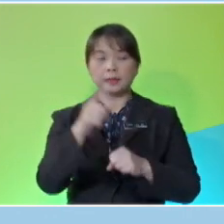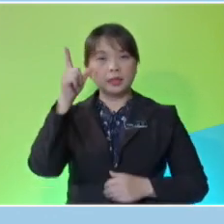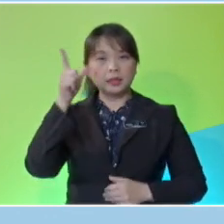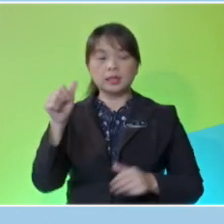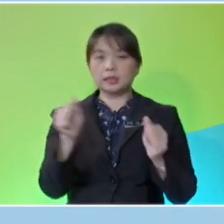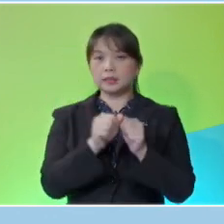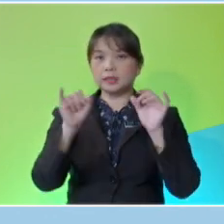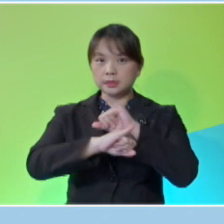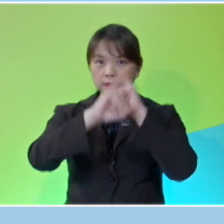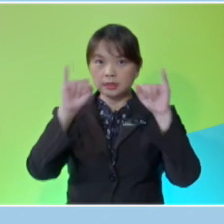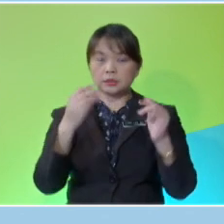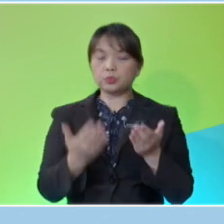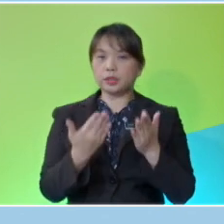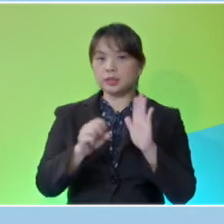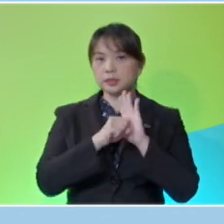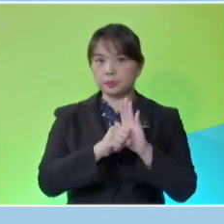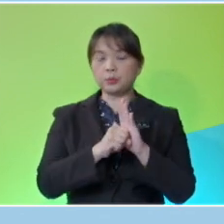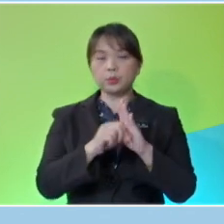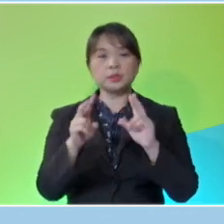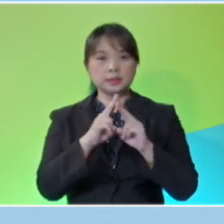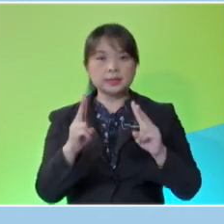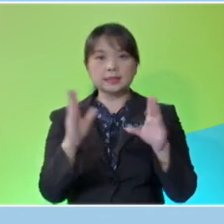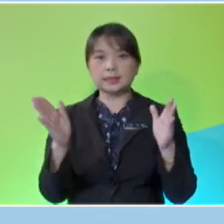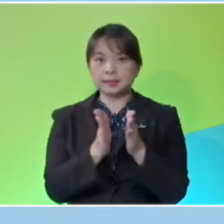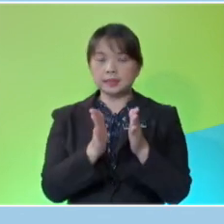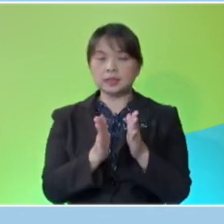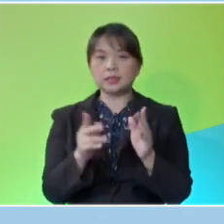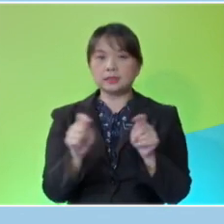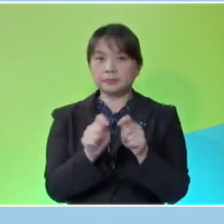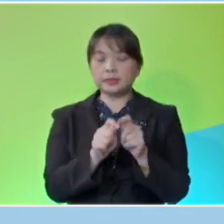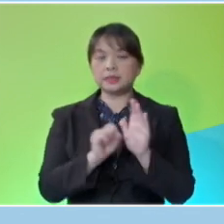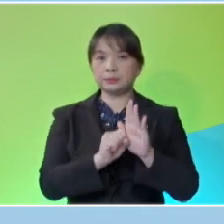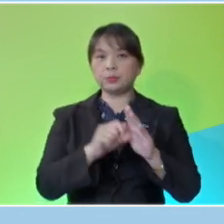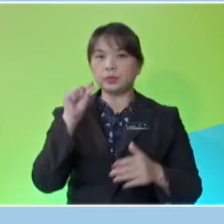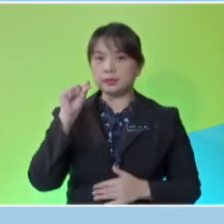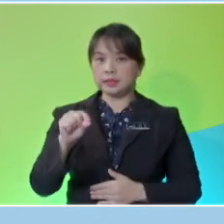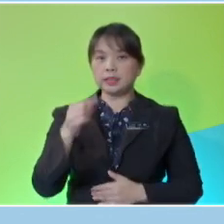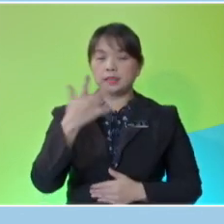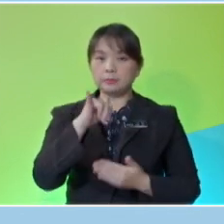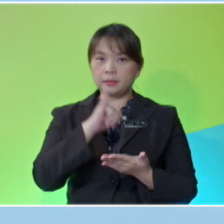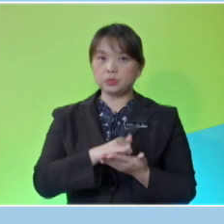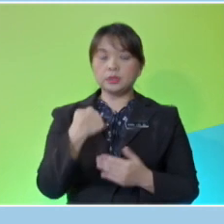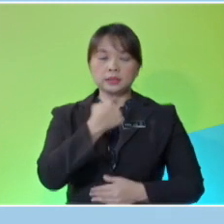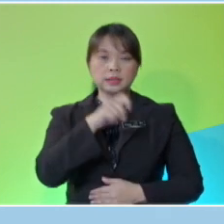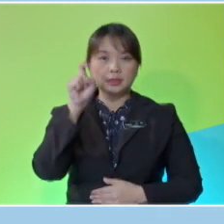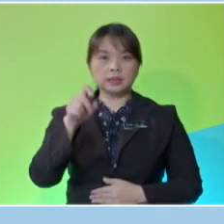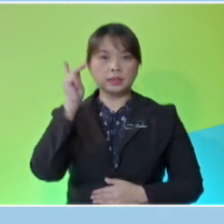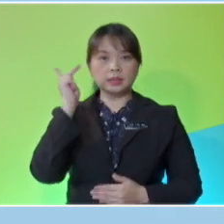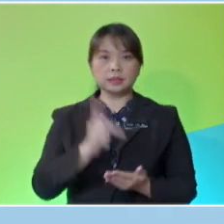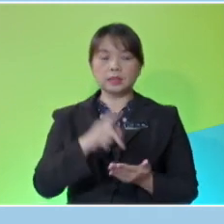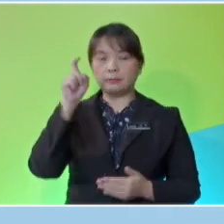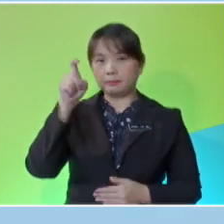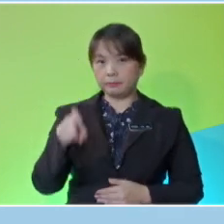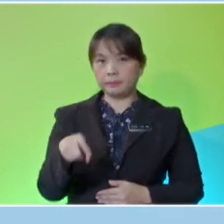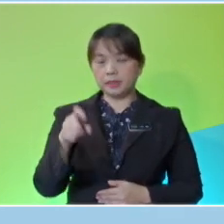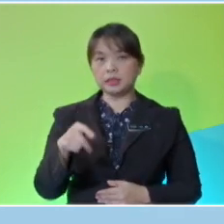sangat kecil Contohnya seperti simbol titik oke langkah yang kedua kita perlu kenal pasti ciri pandang dan alat fisika yang terdapat